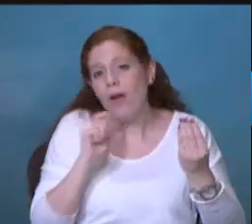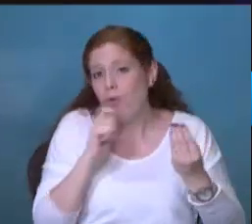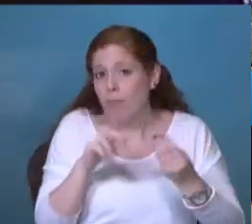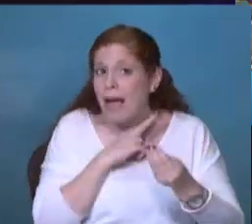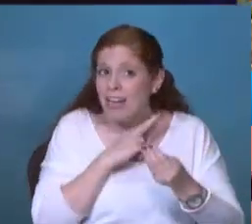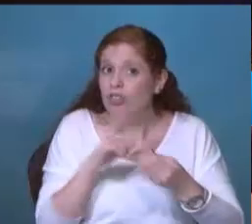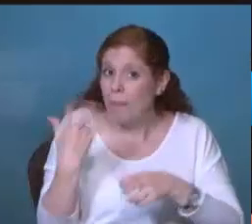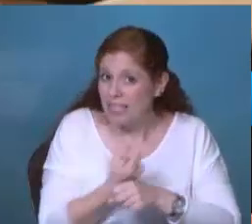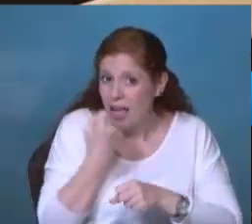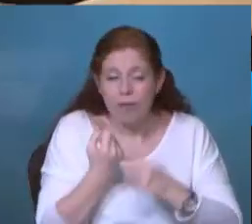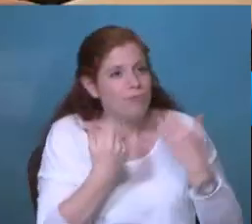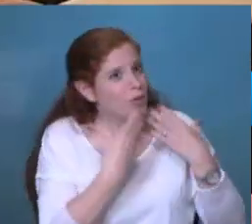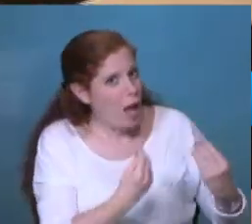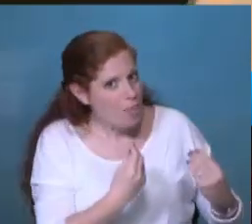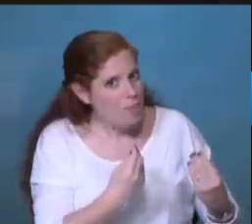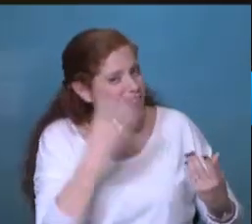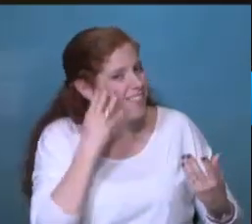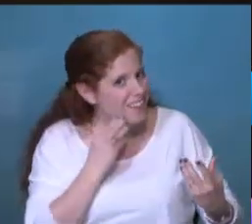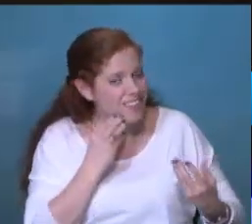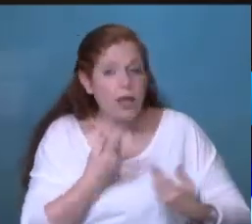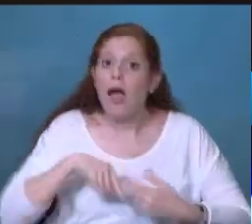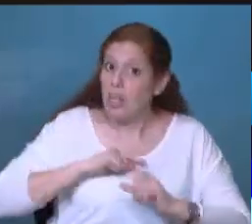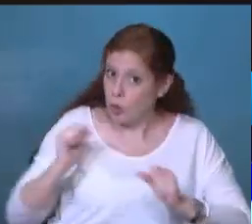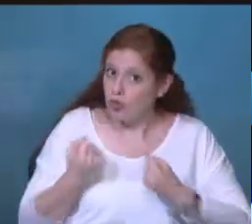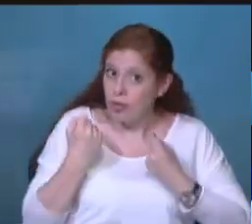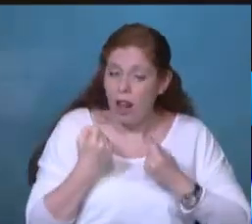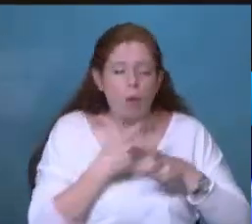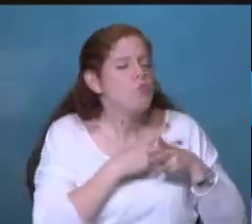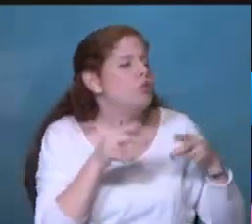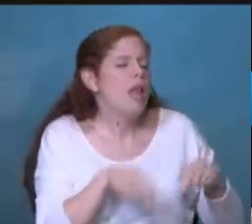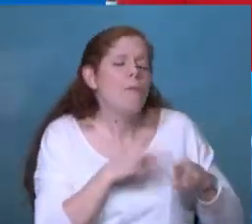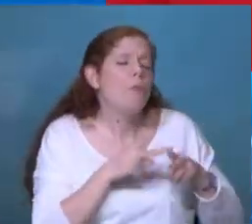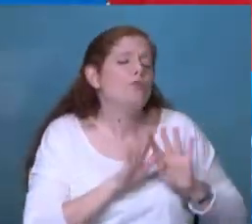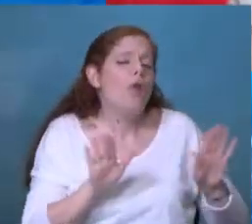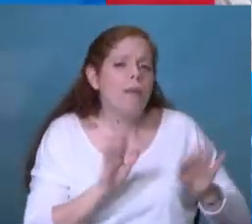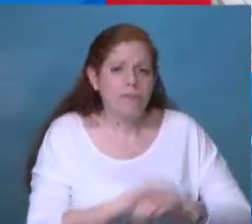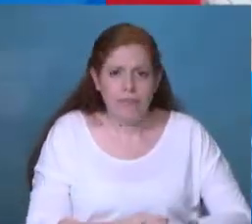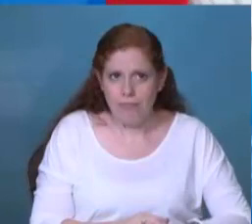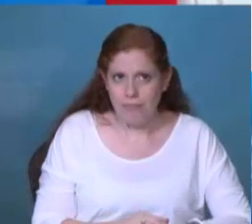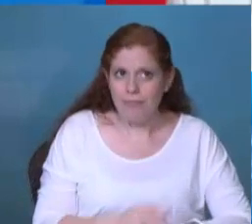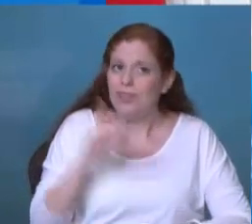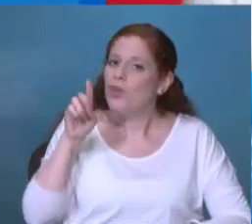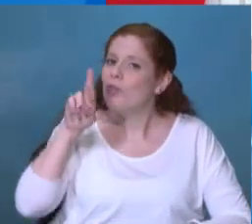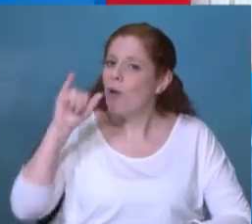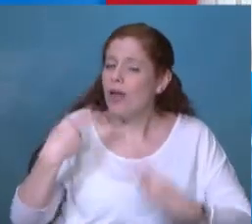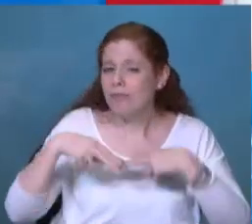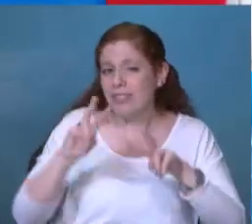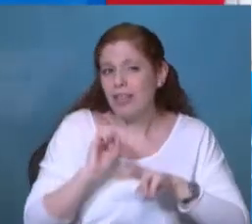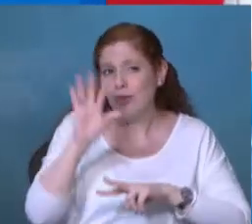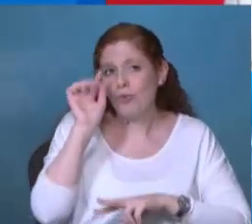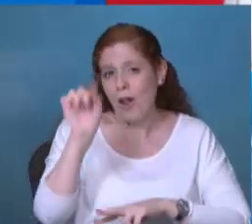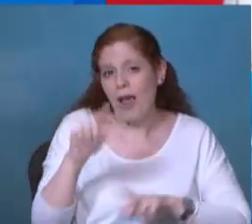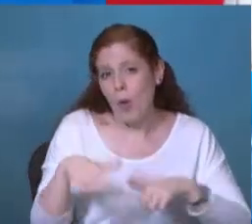שיהיה בהצלחה. תודה רבה, תעשי חיים, תהני. אנחנו נשתדל. מושלם פה, מושלם פה. דוריה מחזירה את השידור אלייך